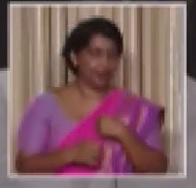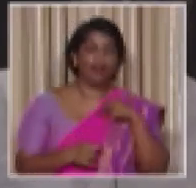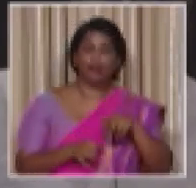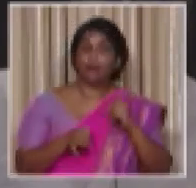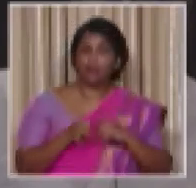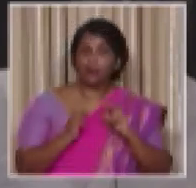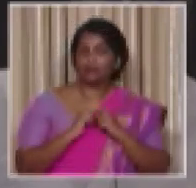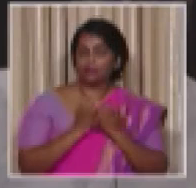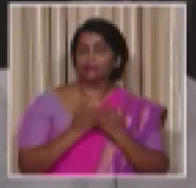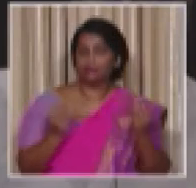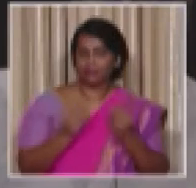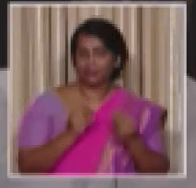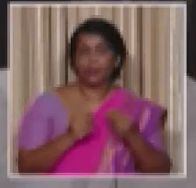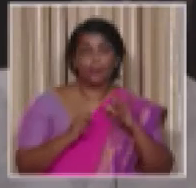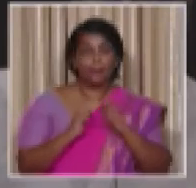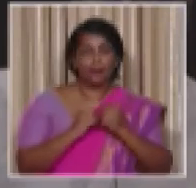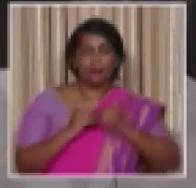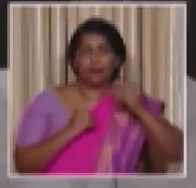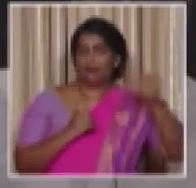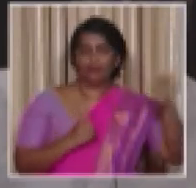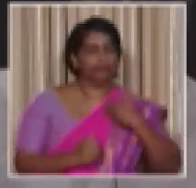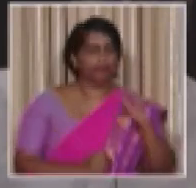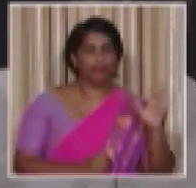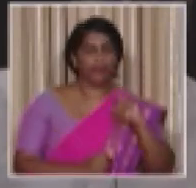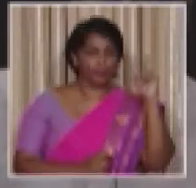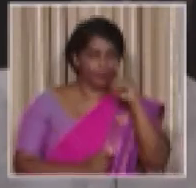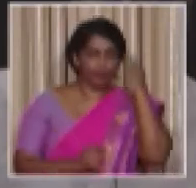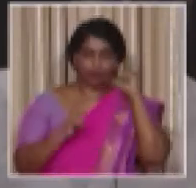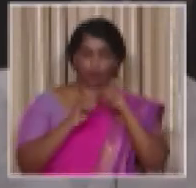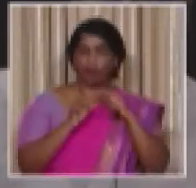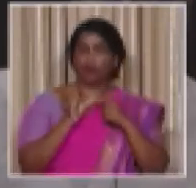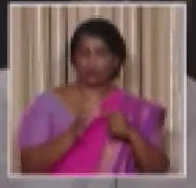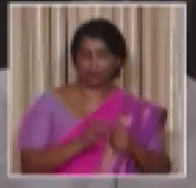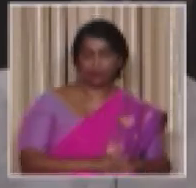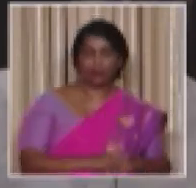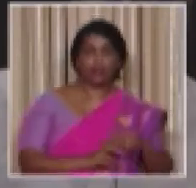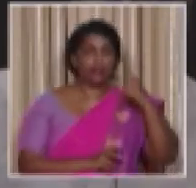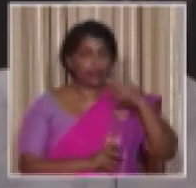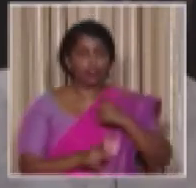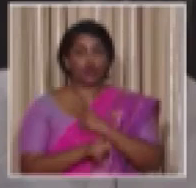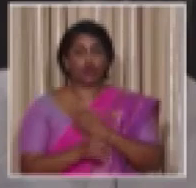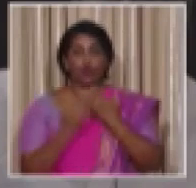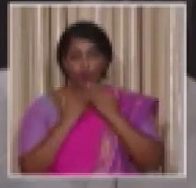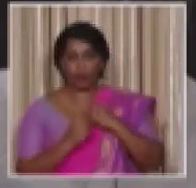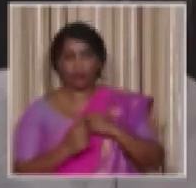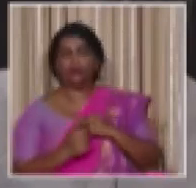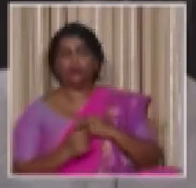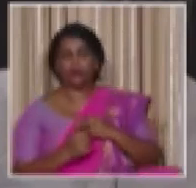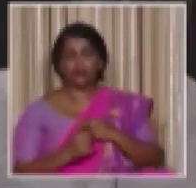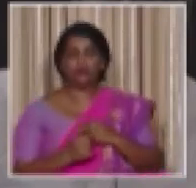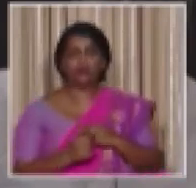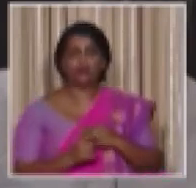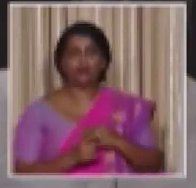ප්‍රශ්න විසඳමින් ඉන්නවා මිසක් මේවා කල් දාන්නේ නැහැ අපි ඒක පළවෙනි කාරණේට උත්තරේ දෙවෙනි එක ගුරු උපදේශක සේවාව